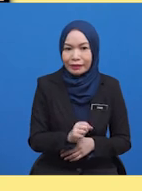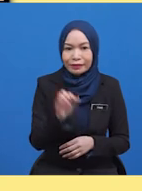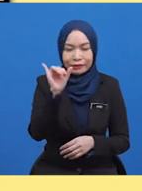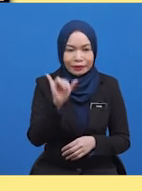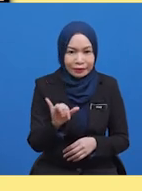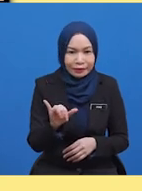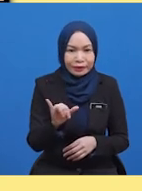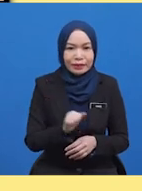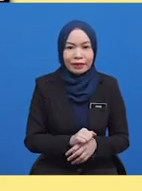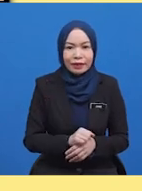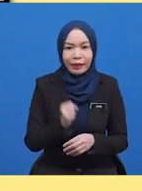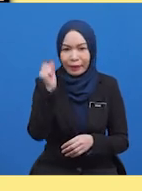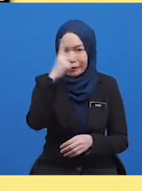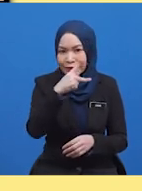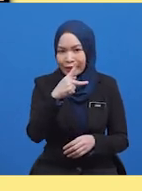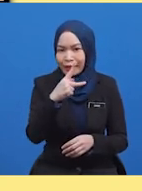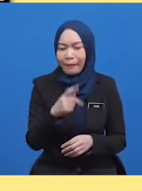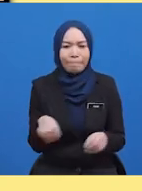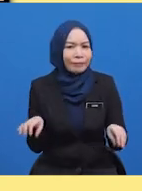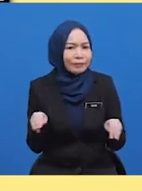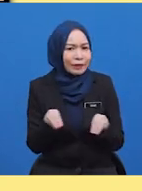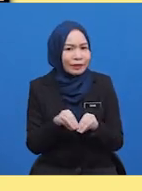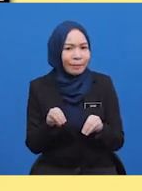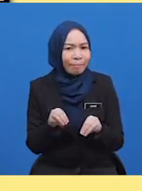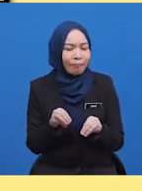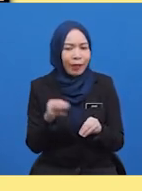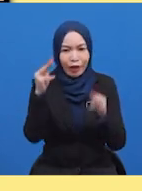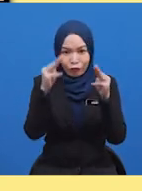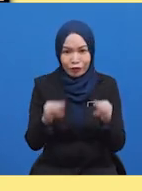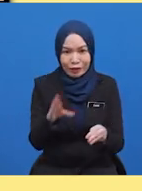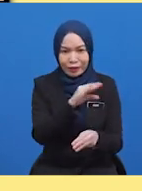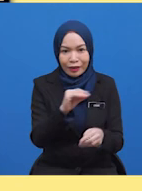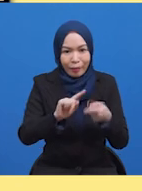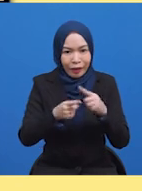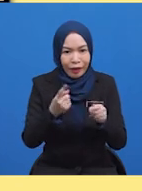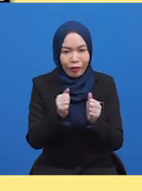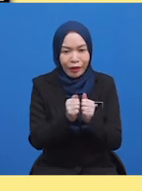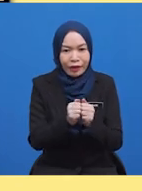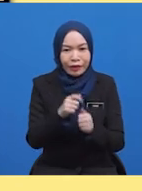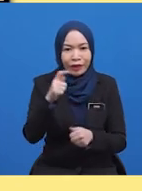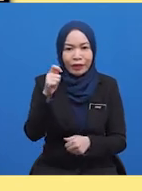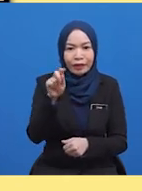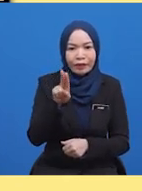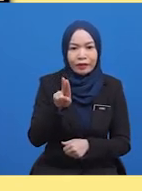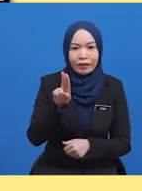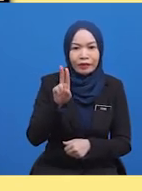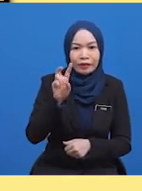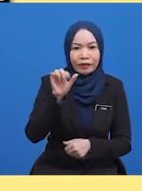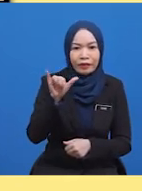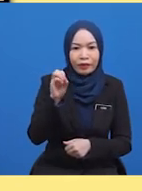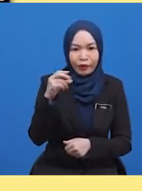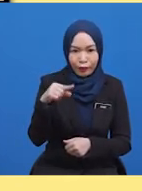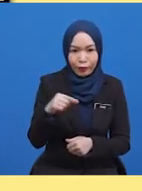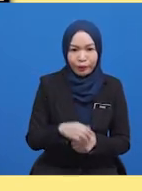yang bersifat seperti manusia dan bersahabat dengan tuyul baut mempunyai sifat